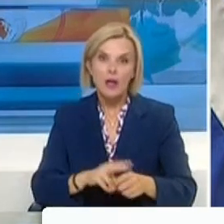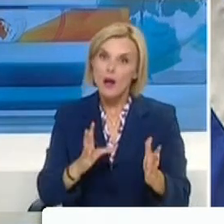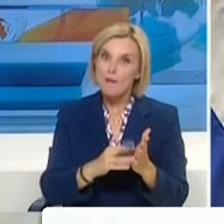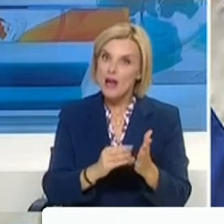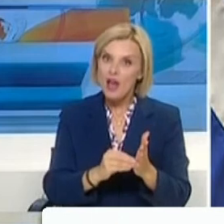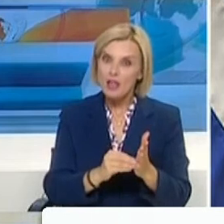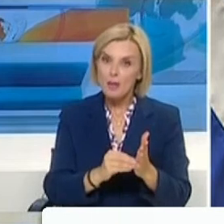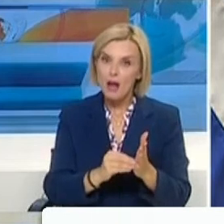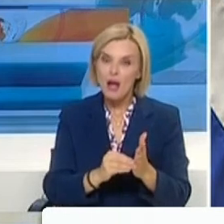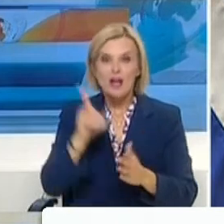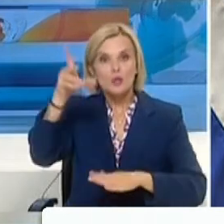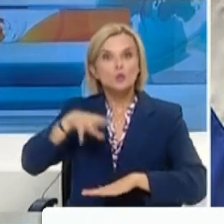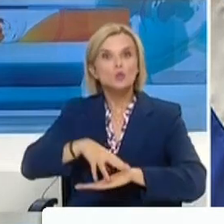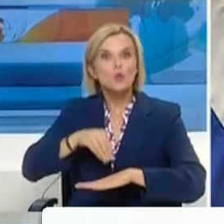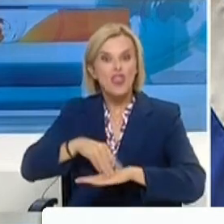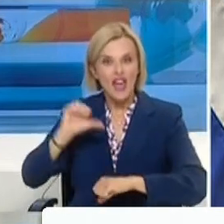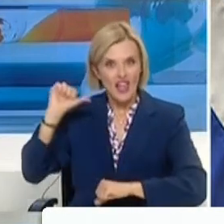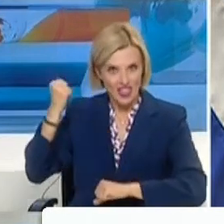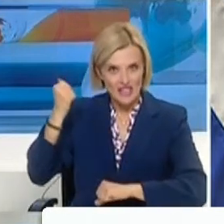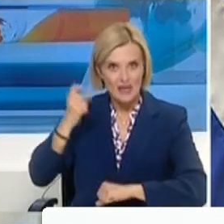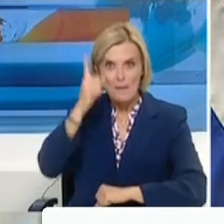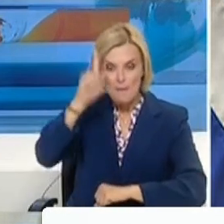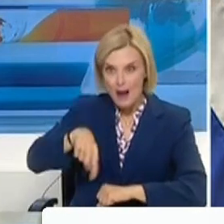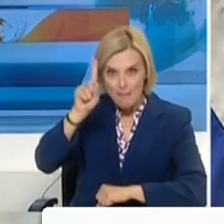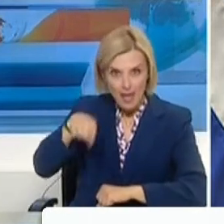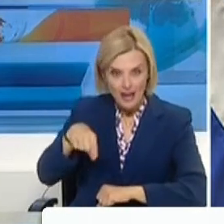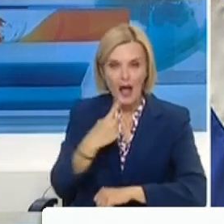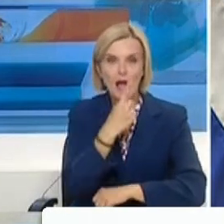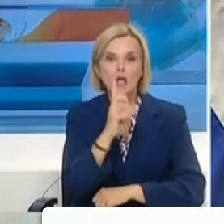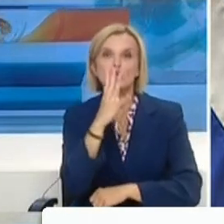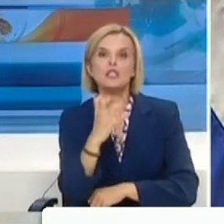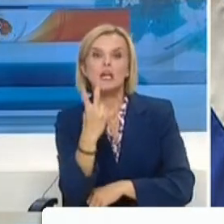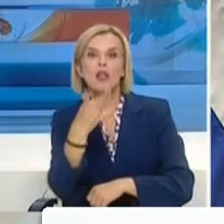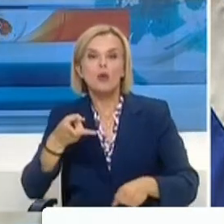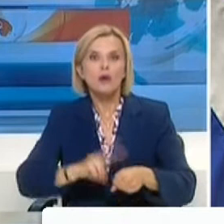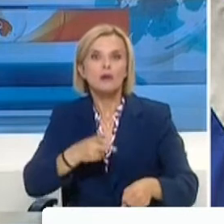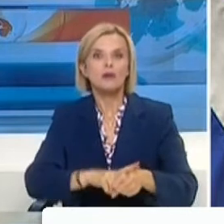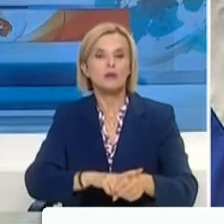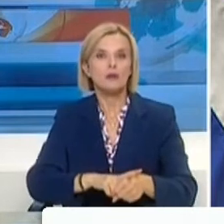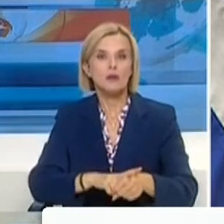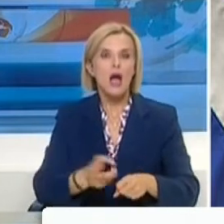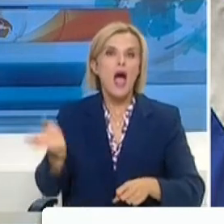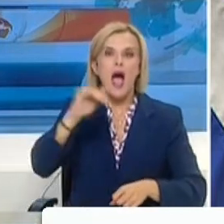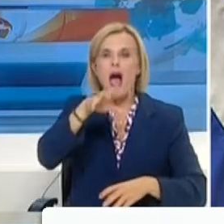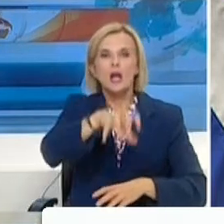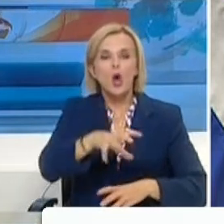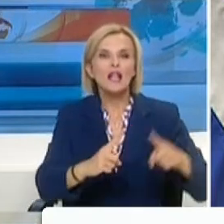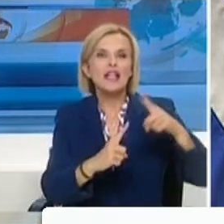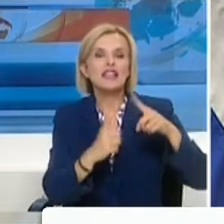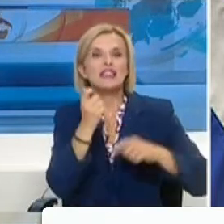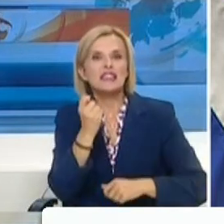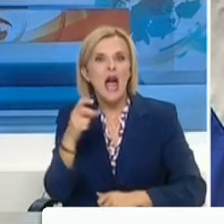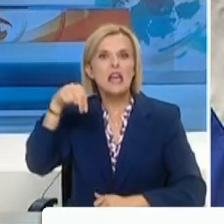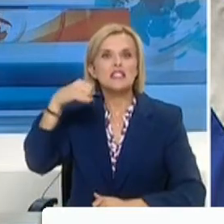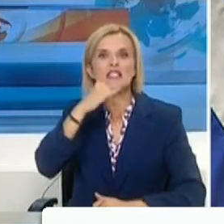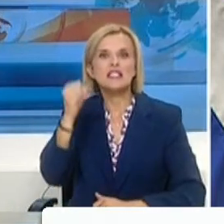ημέρα, όπως οι φίλοι Σουηδοί εχθές? Η Τανζανία δεν κάνει πια αναφορές για τον ιό και έγινε σημαντική σύσταση